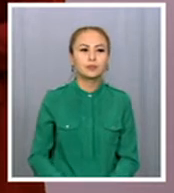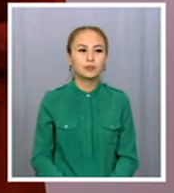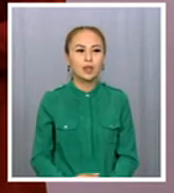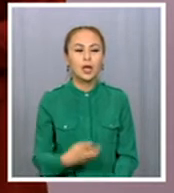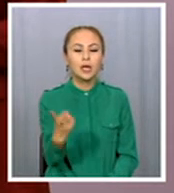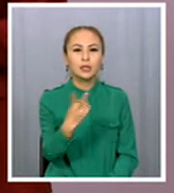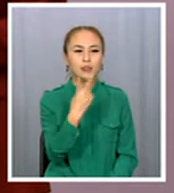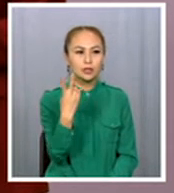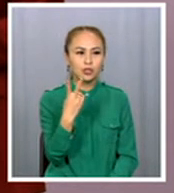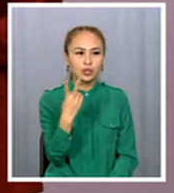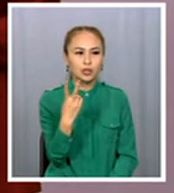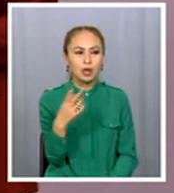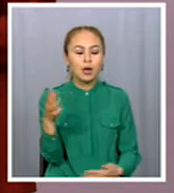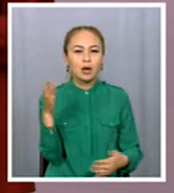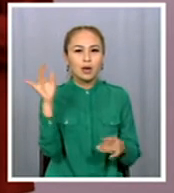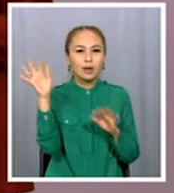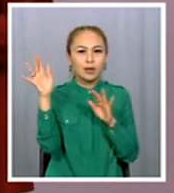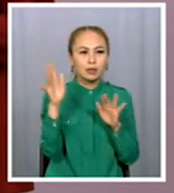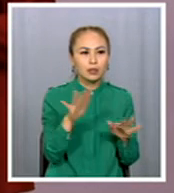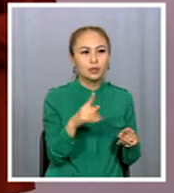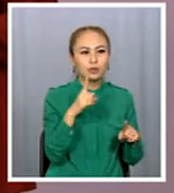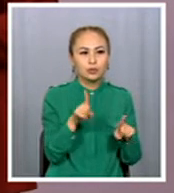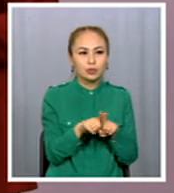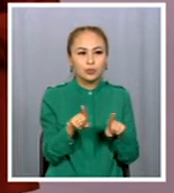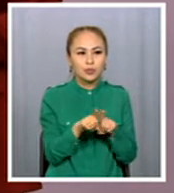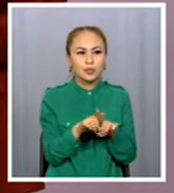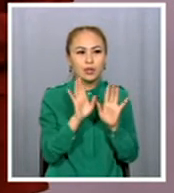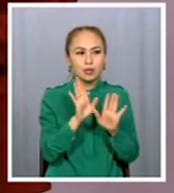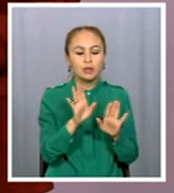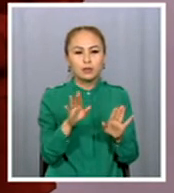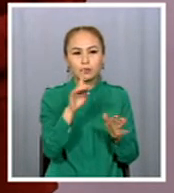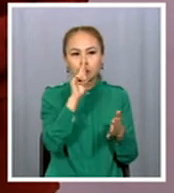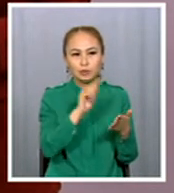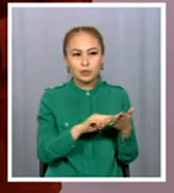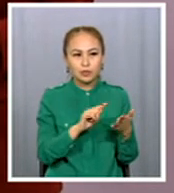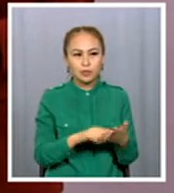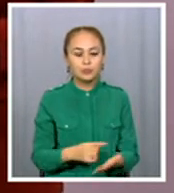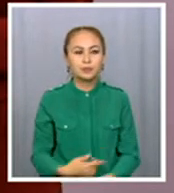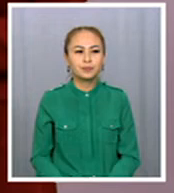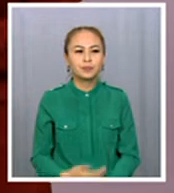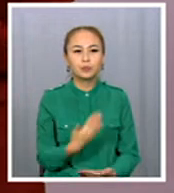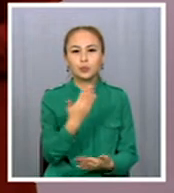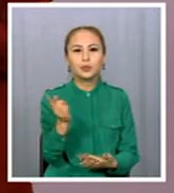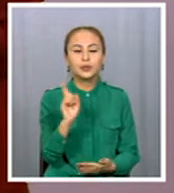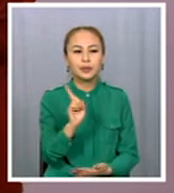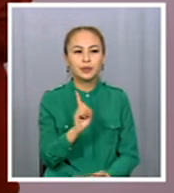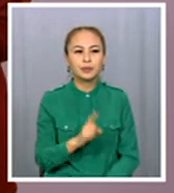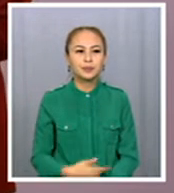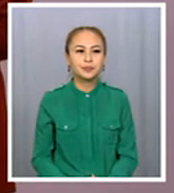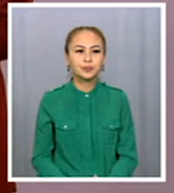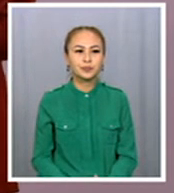Екінші, қарға тұқымдас ала қанатты құс. Ол не екен?